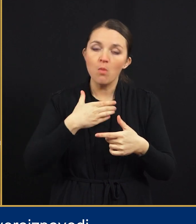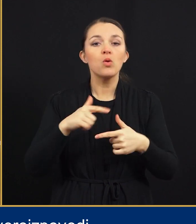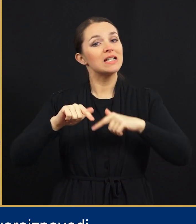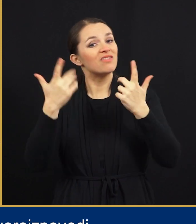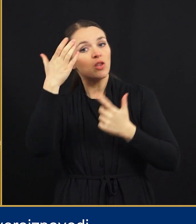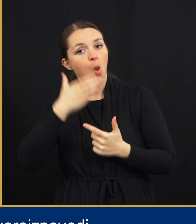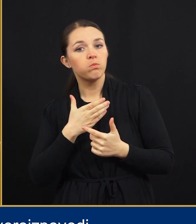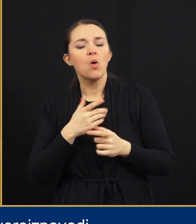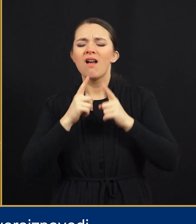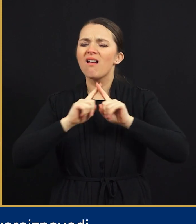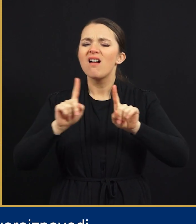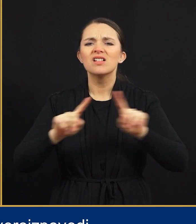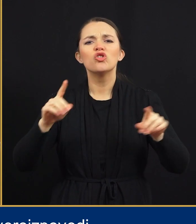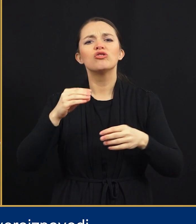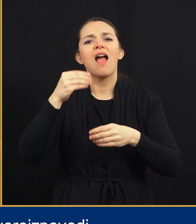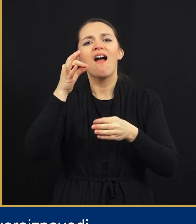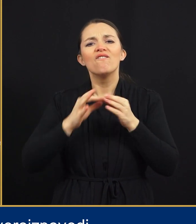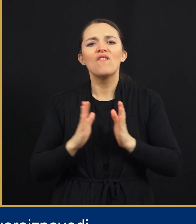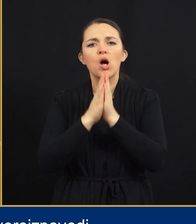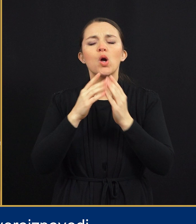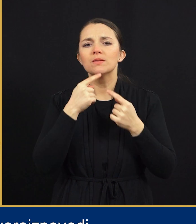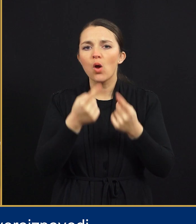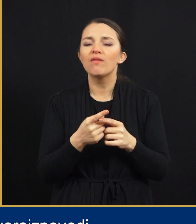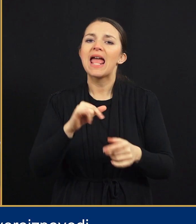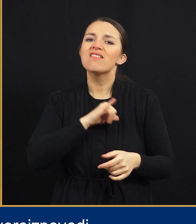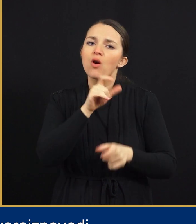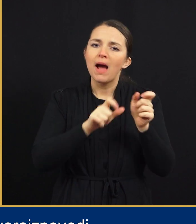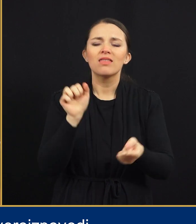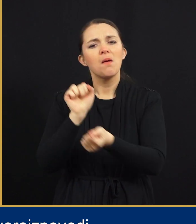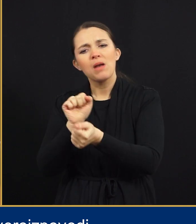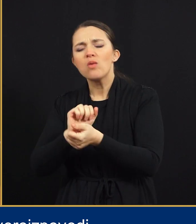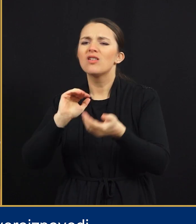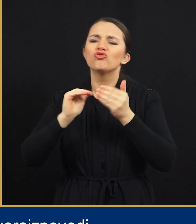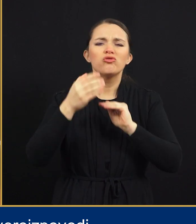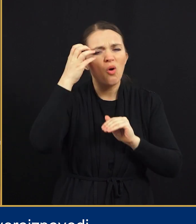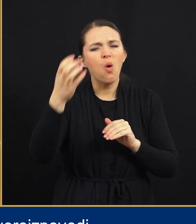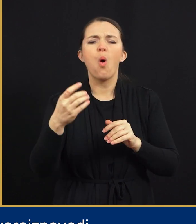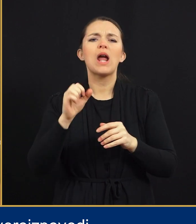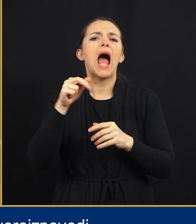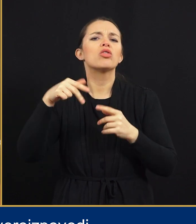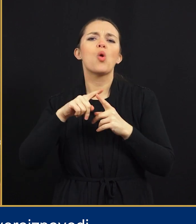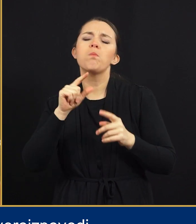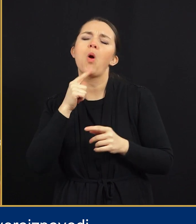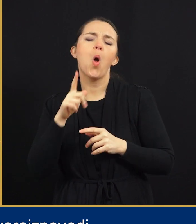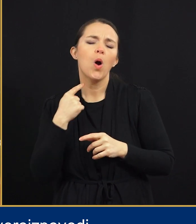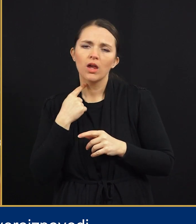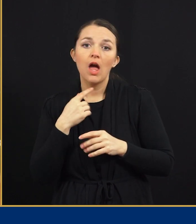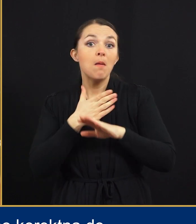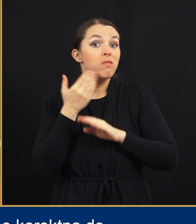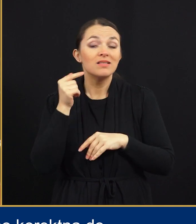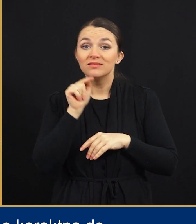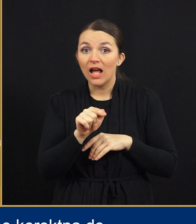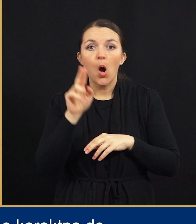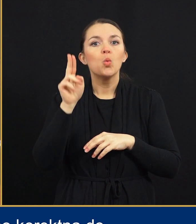temnopolti, svetlopolti, različnih veroizpovedi, informatiki, pravniki, sociologi, antropologi.